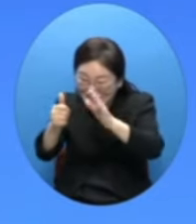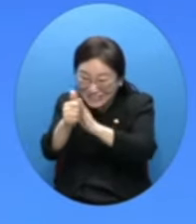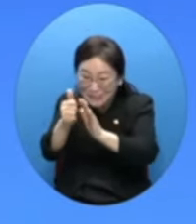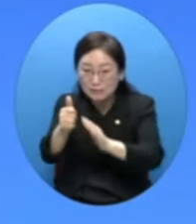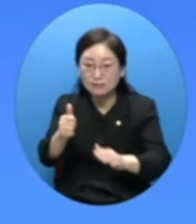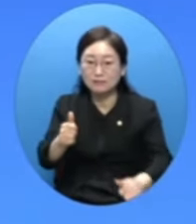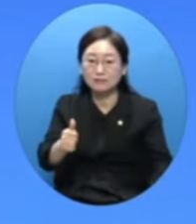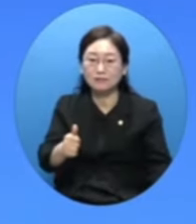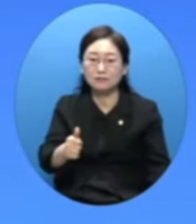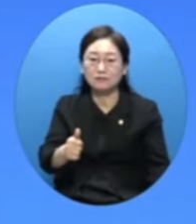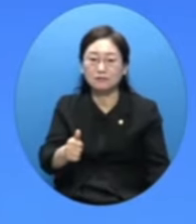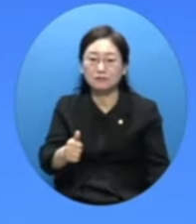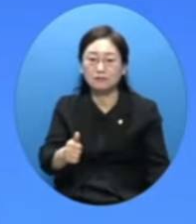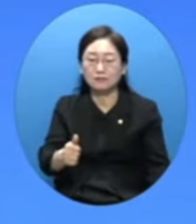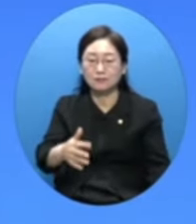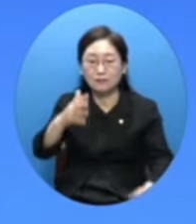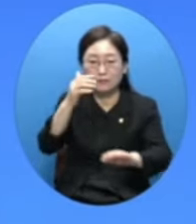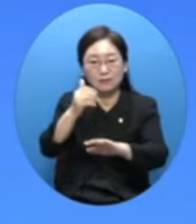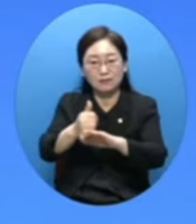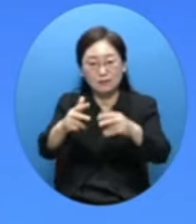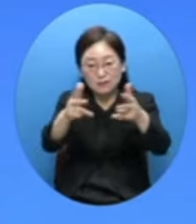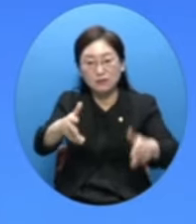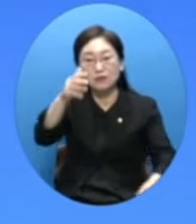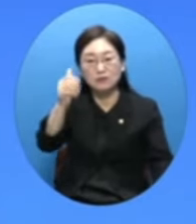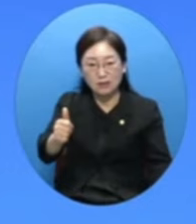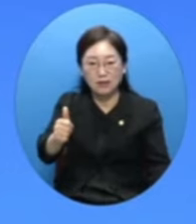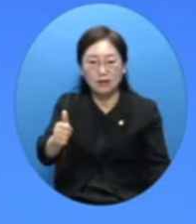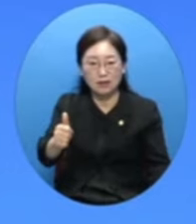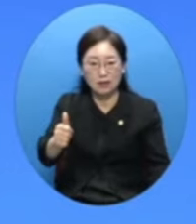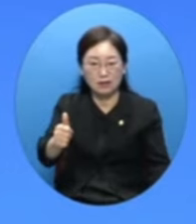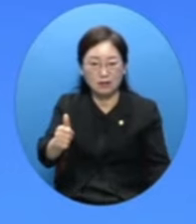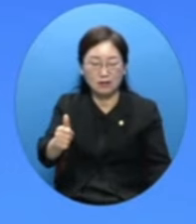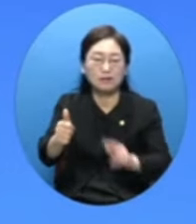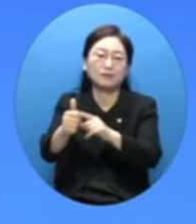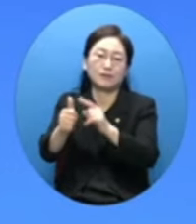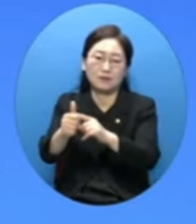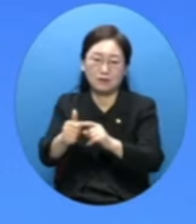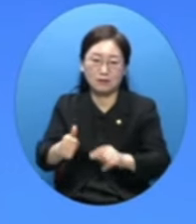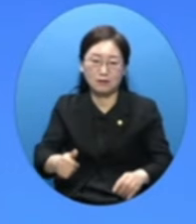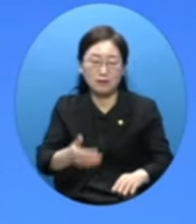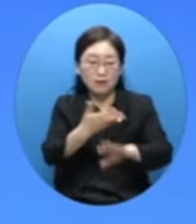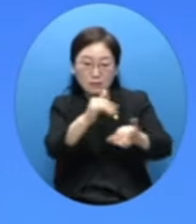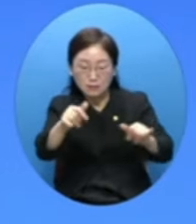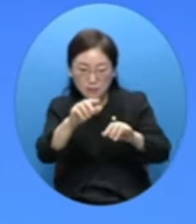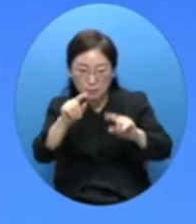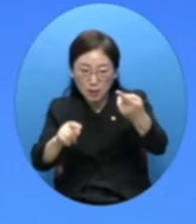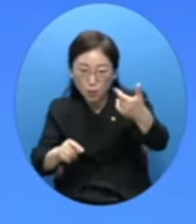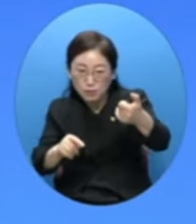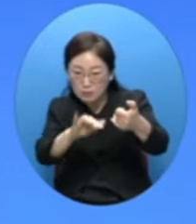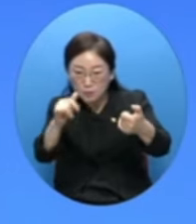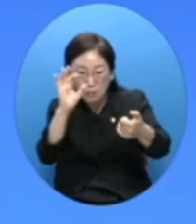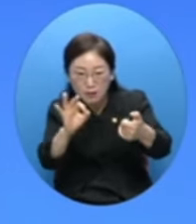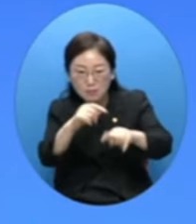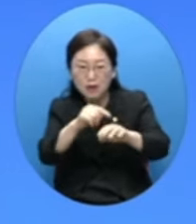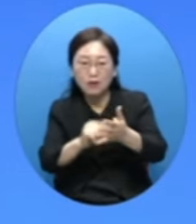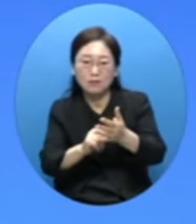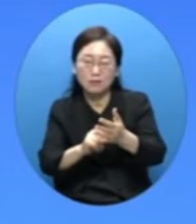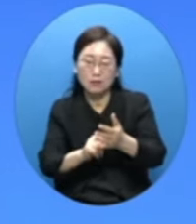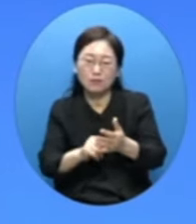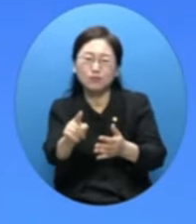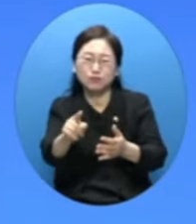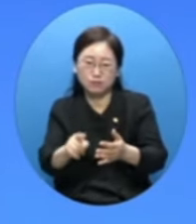조장님여 지역장 지역장님 사람의 마음이 간사하죠 근데 그 두 분네 분이 믿음을 지킨